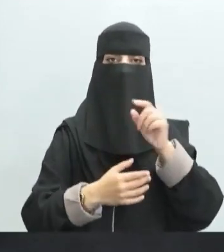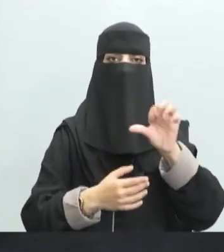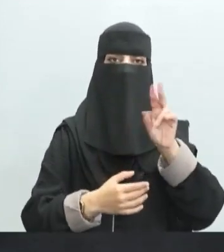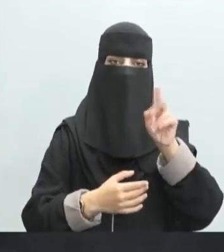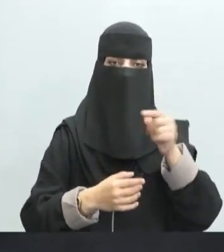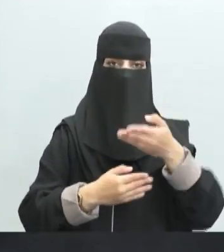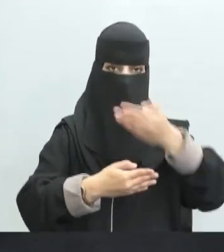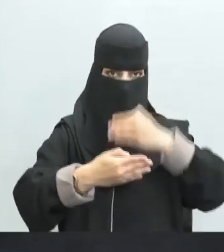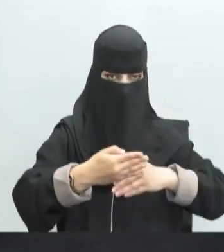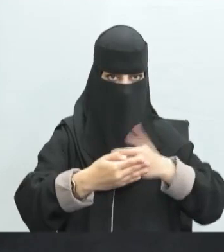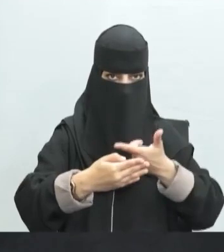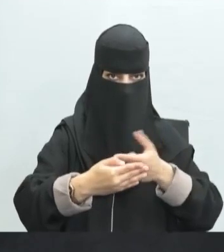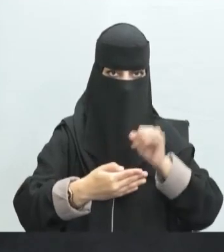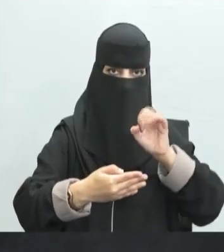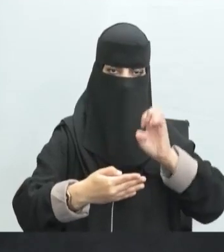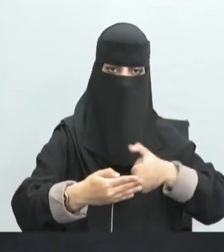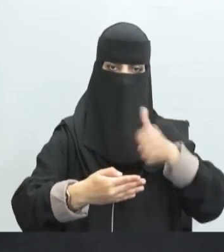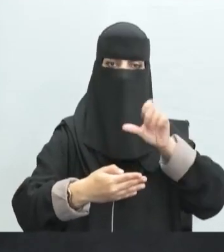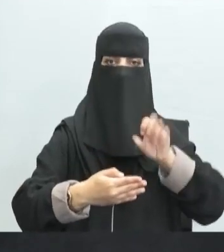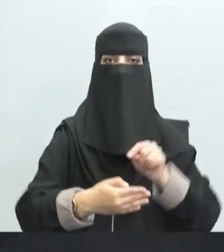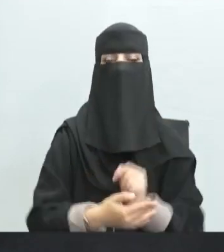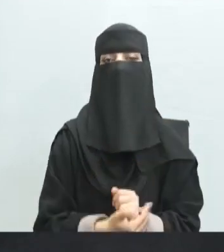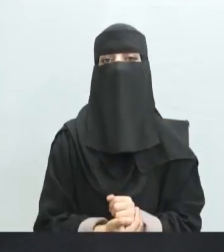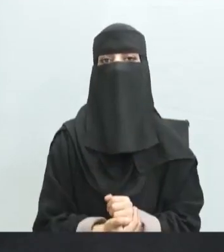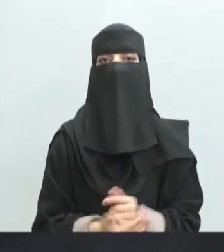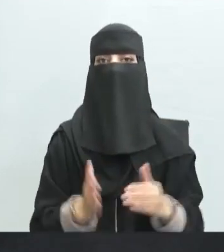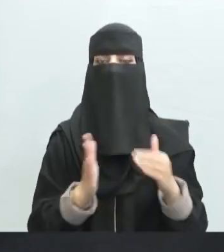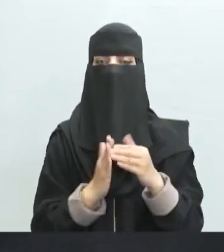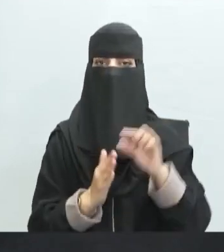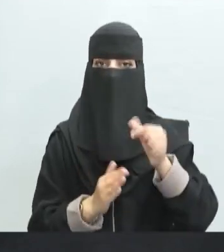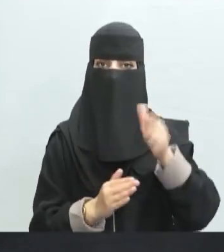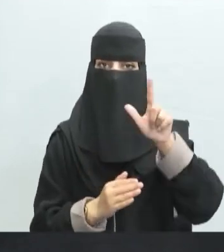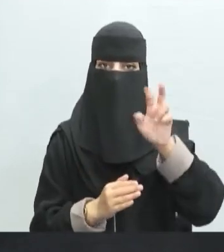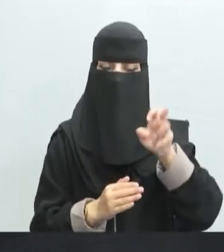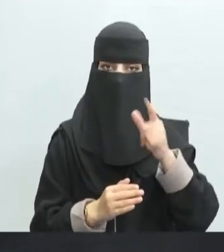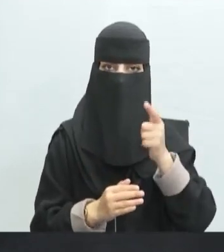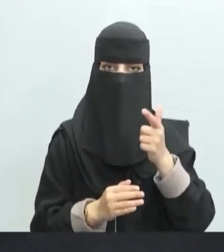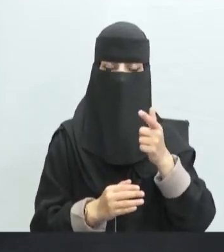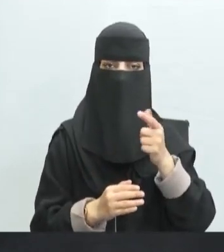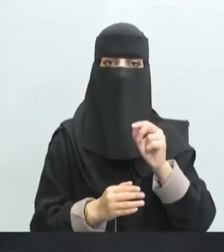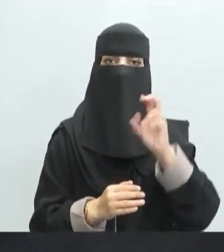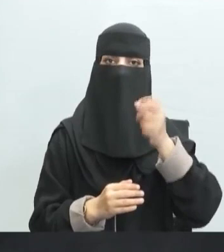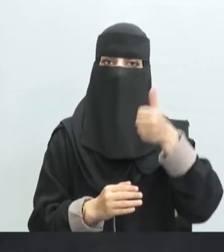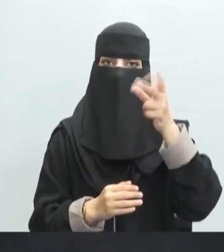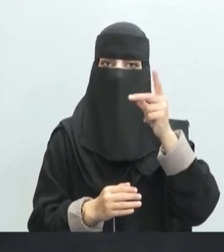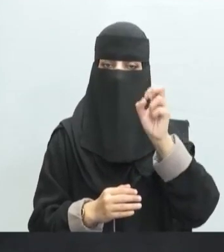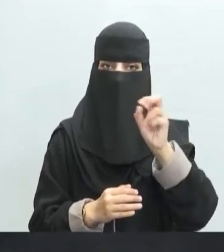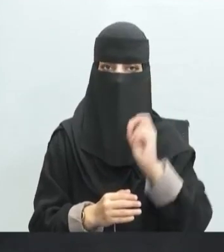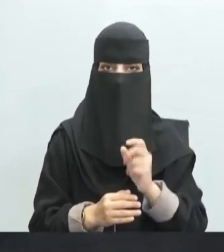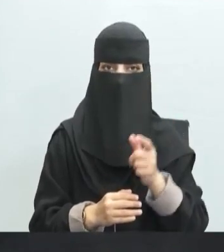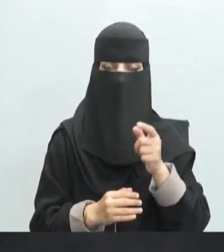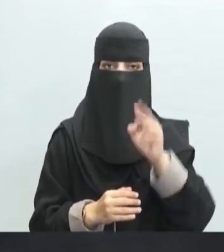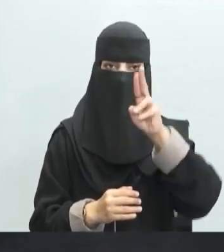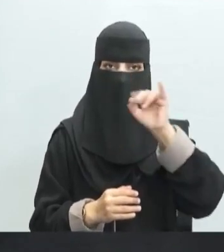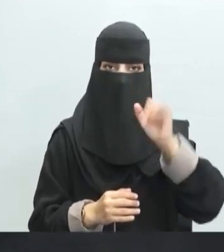على المجاور الوتر على المجاور واخر داله هي داله قاطع التمام وما تسمى بكويك